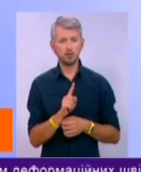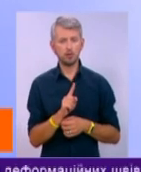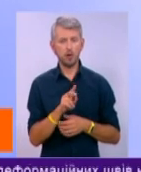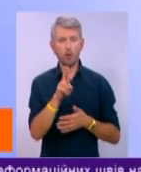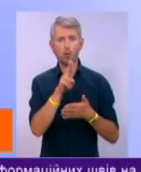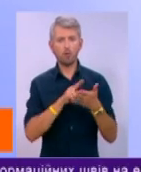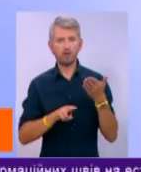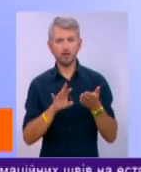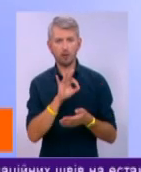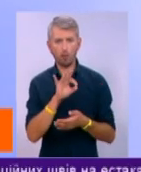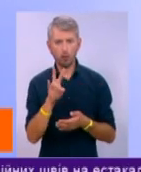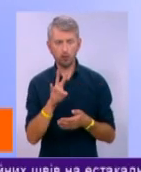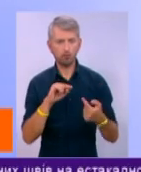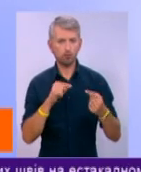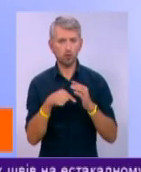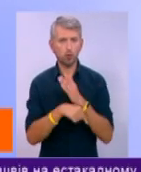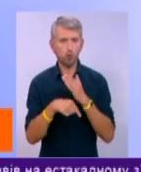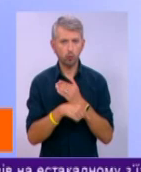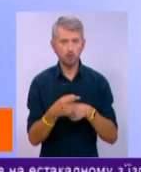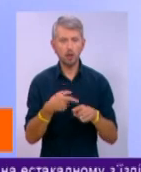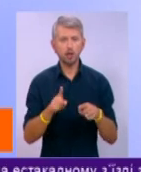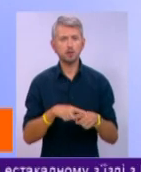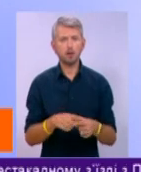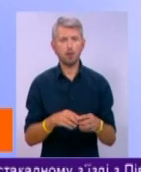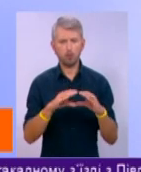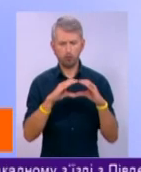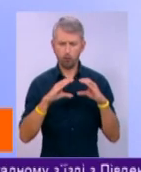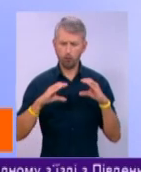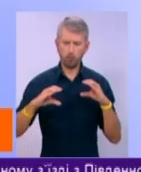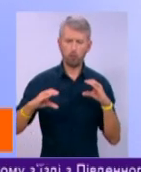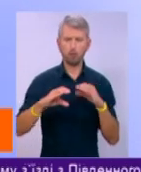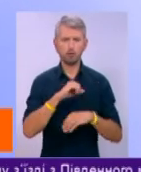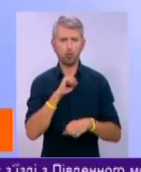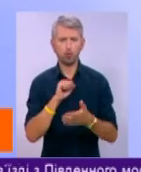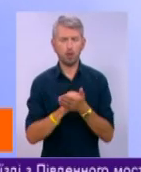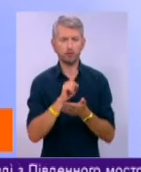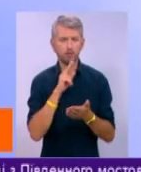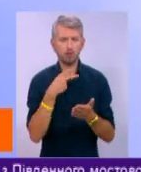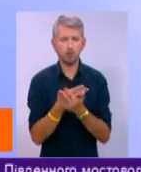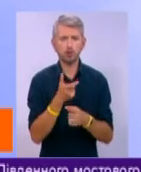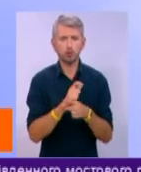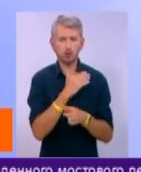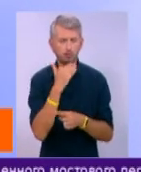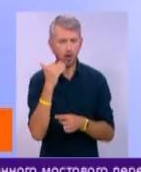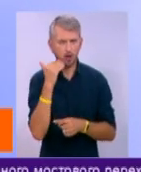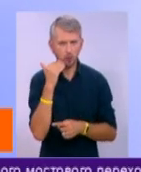конвенція ООН проти корупції – це об'ємний документ. Об'ємний документ. Він передбачає дуже